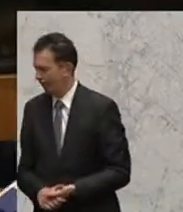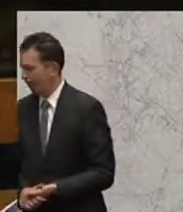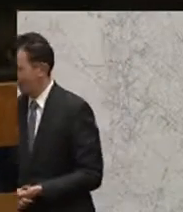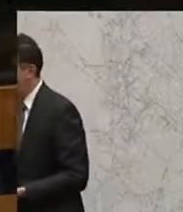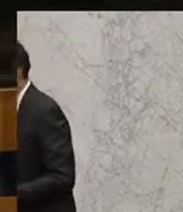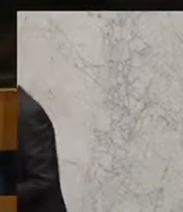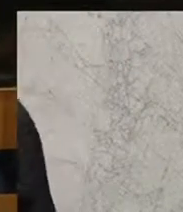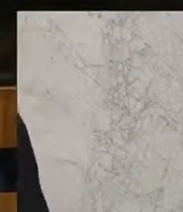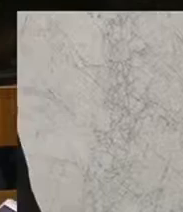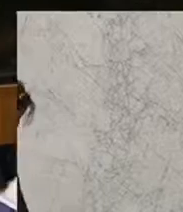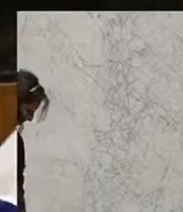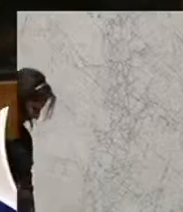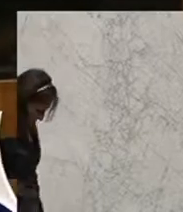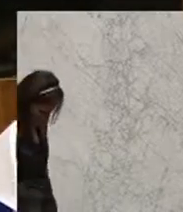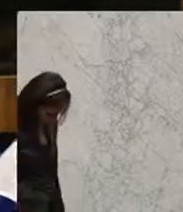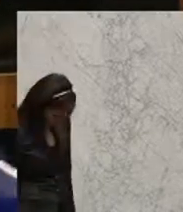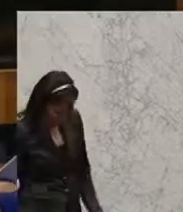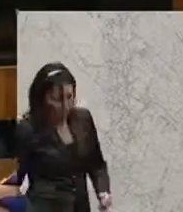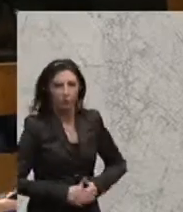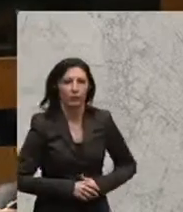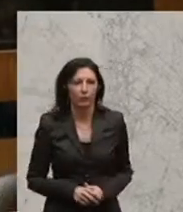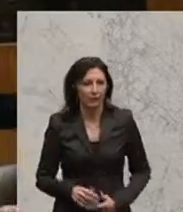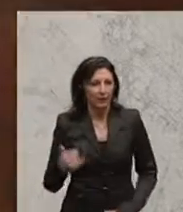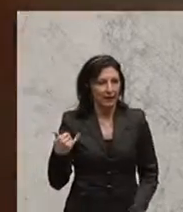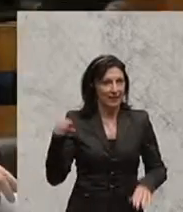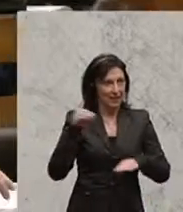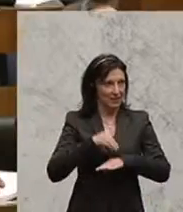Sowohl auf Seiten des Bankmanagements als auch auf Seiten der